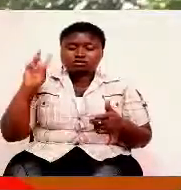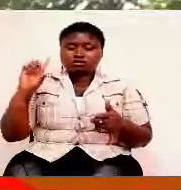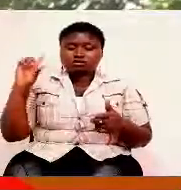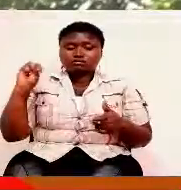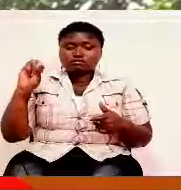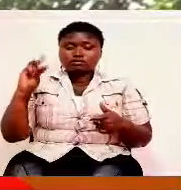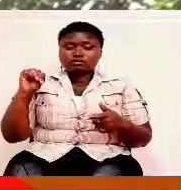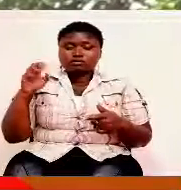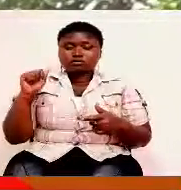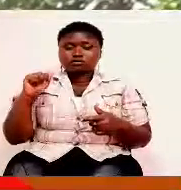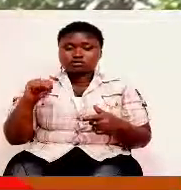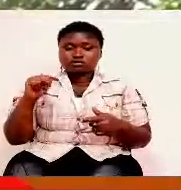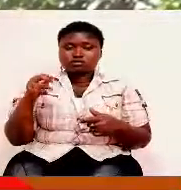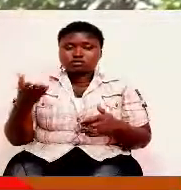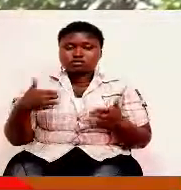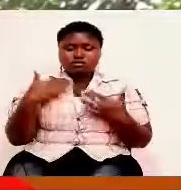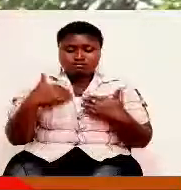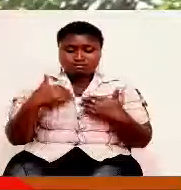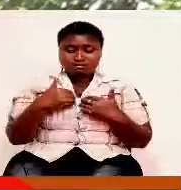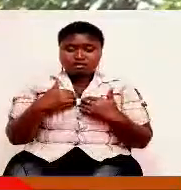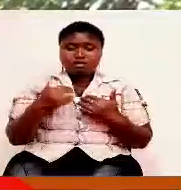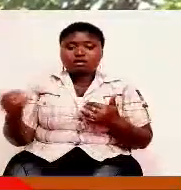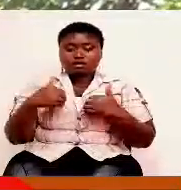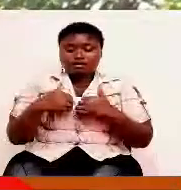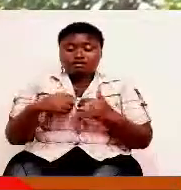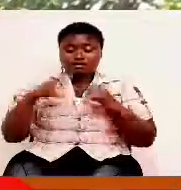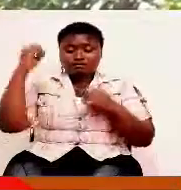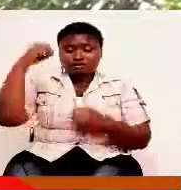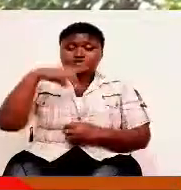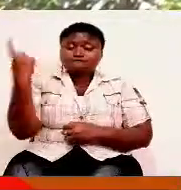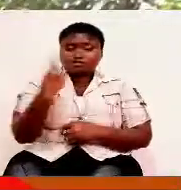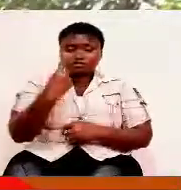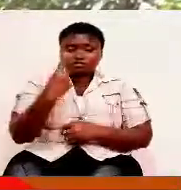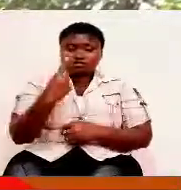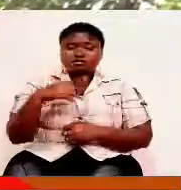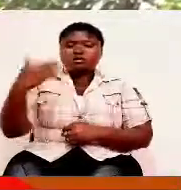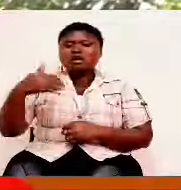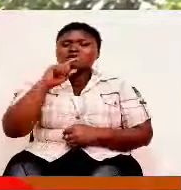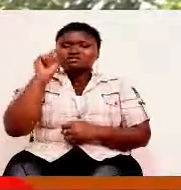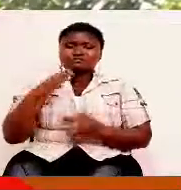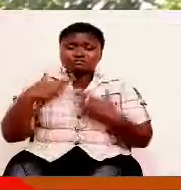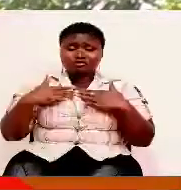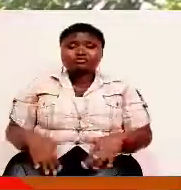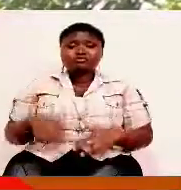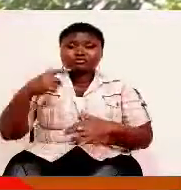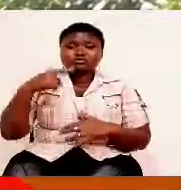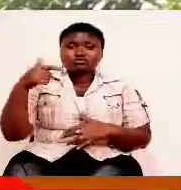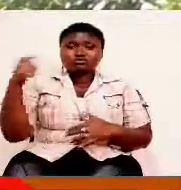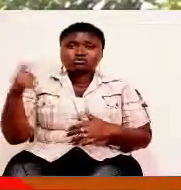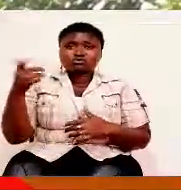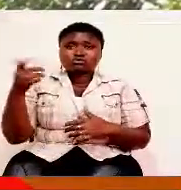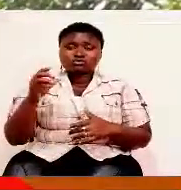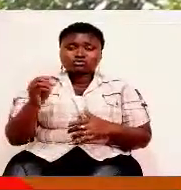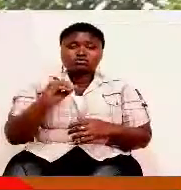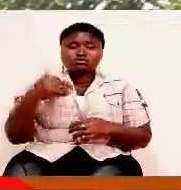ndari pioneer wa thitima ni nie ndamoborizire ando niguo tuhote kuriha